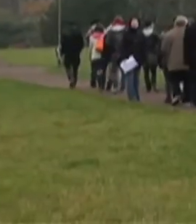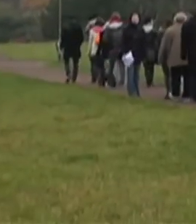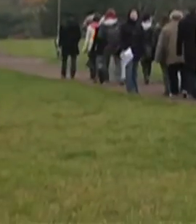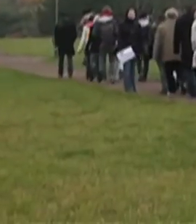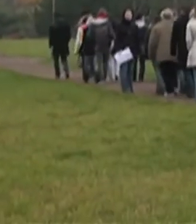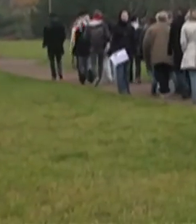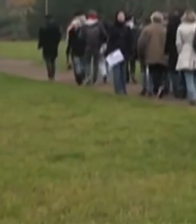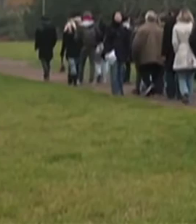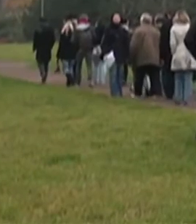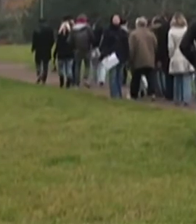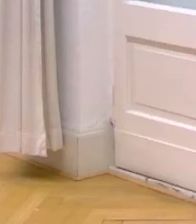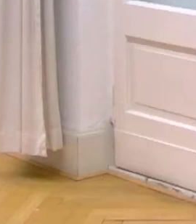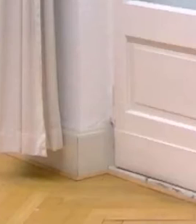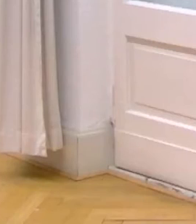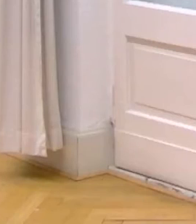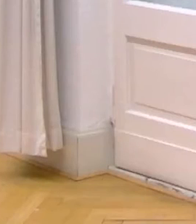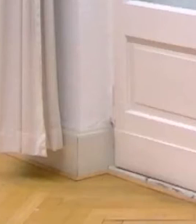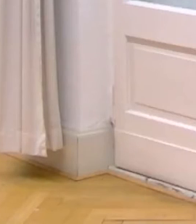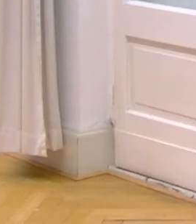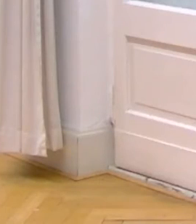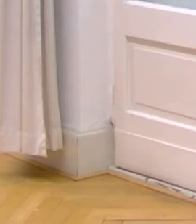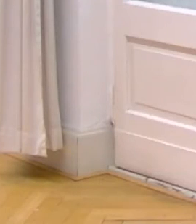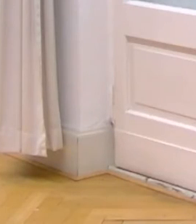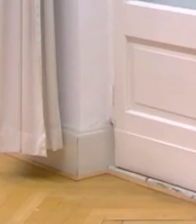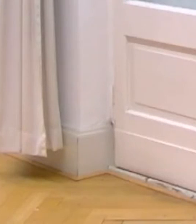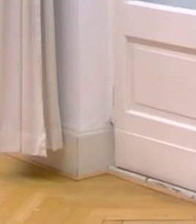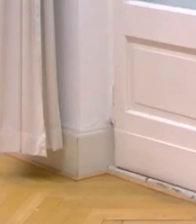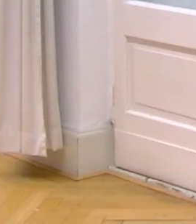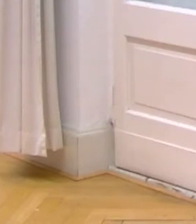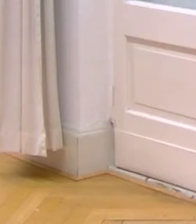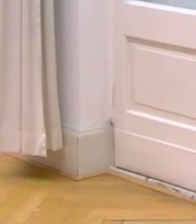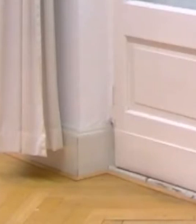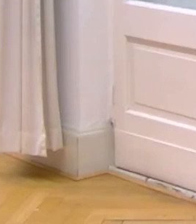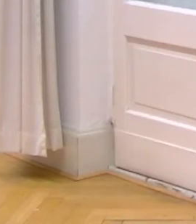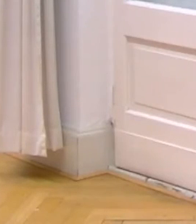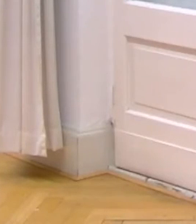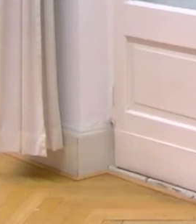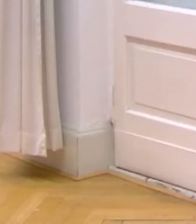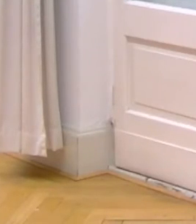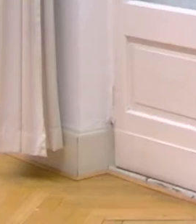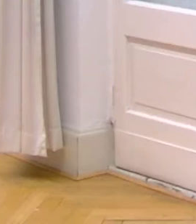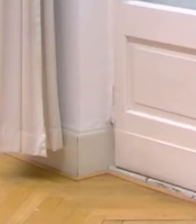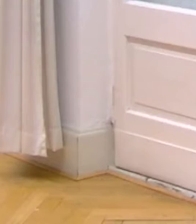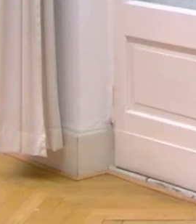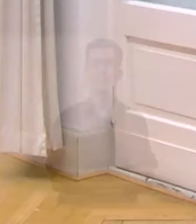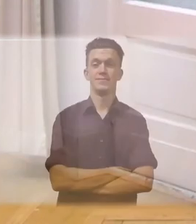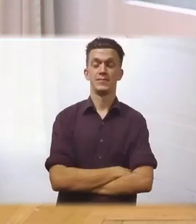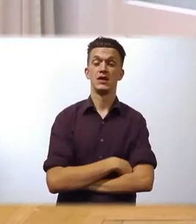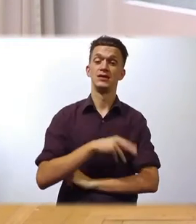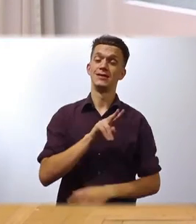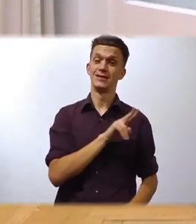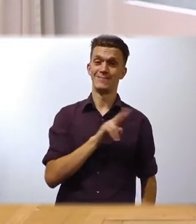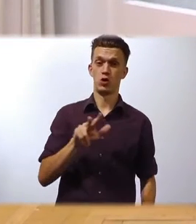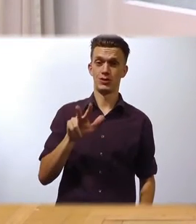und den Austausch sehr weit gefördert wird. Ich denke, dass im Jahre 2013 sich auch das deutsch-französische Jugendwerk nicht mehr nur auf